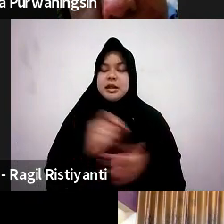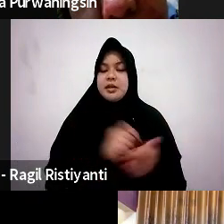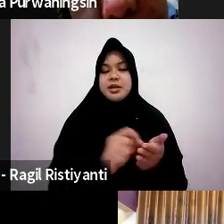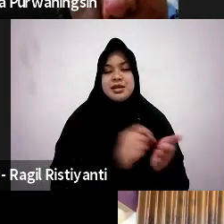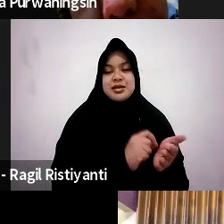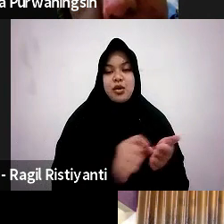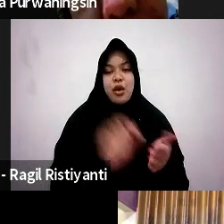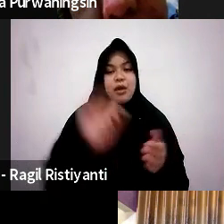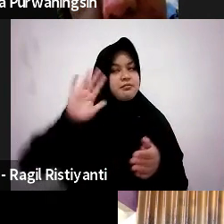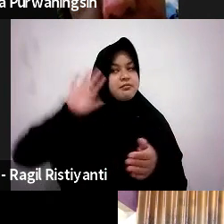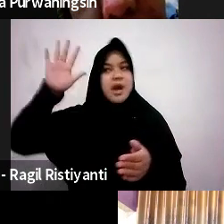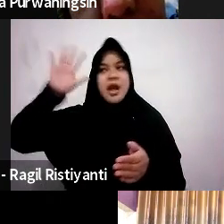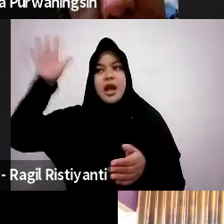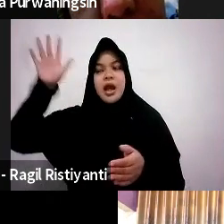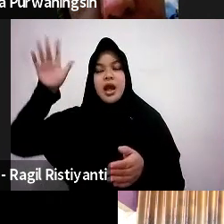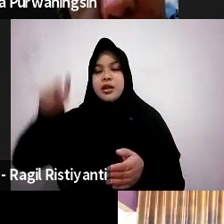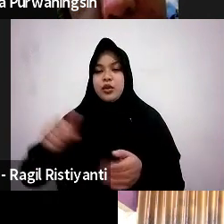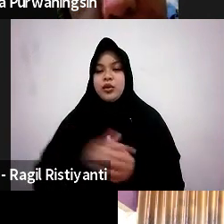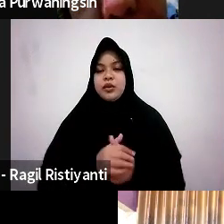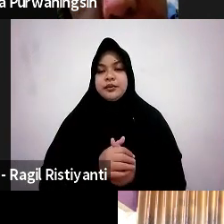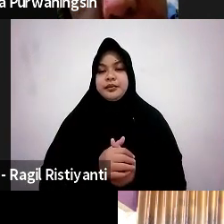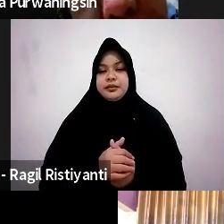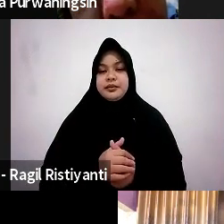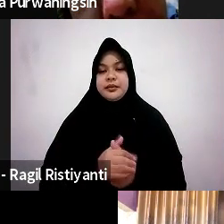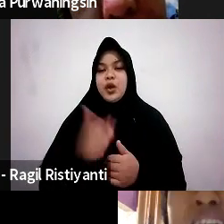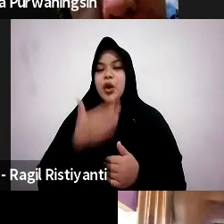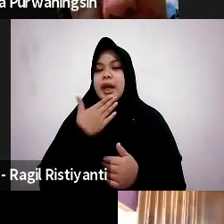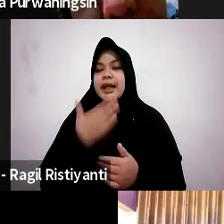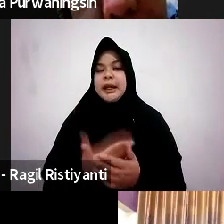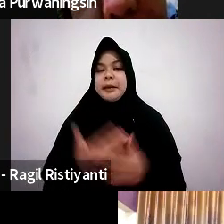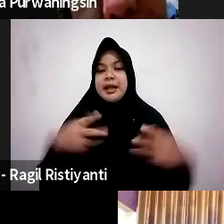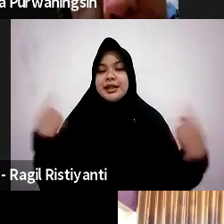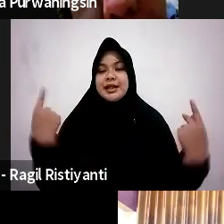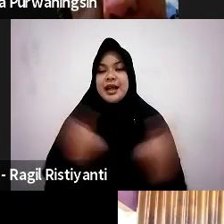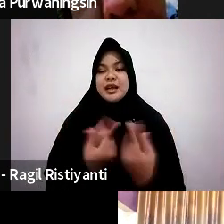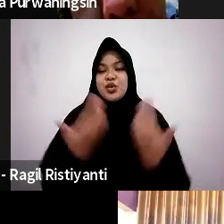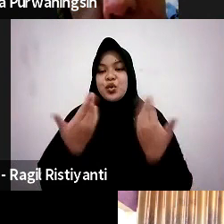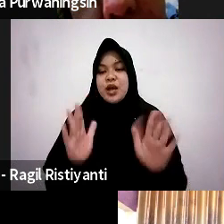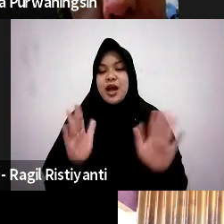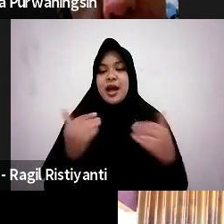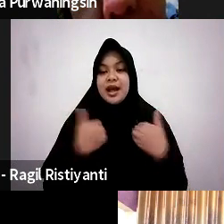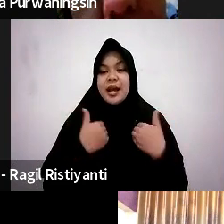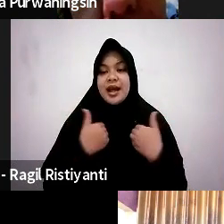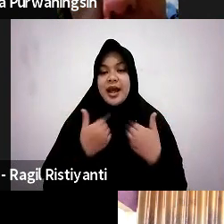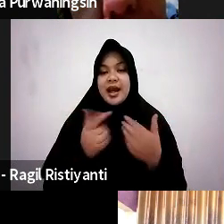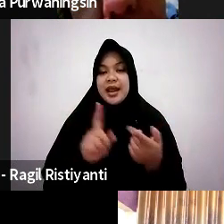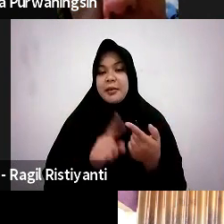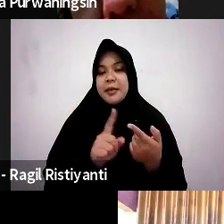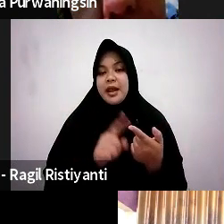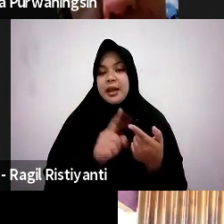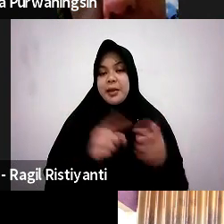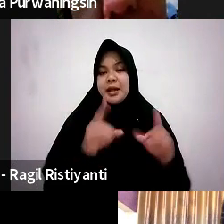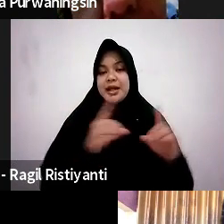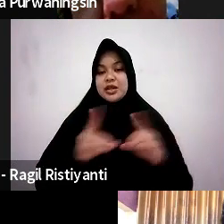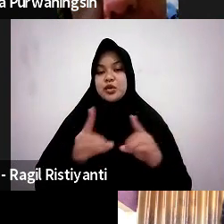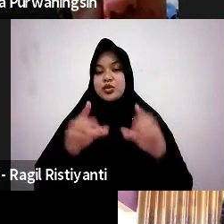membayangkan itu kemudian nah bersama kita udah ada kawan-kawan diskusi yang